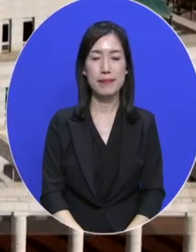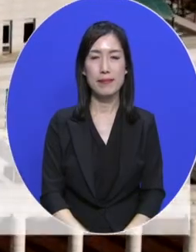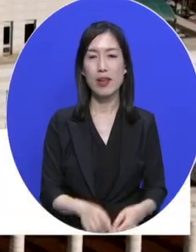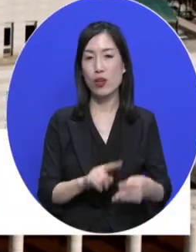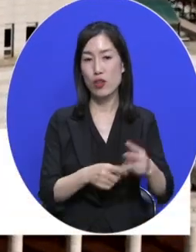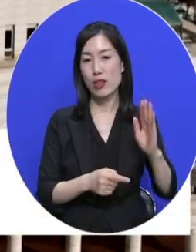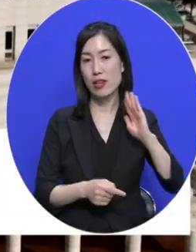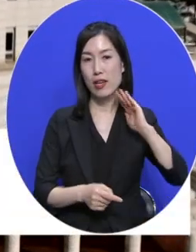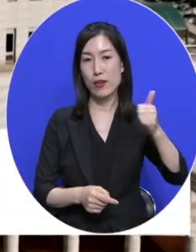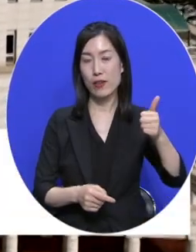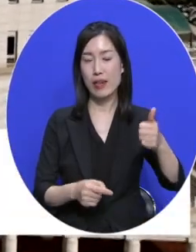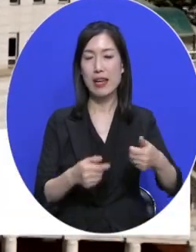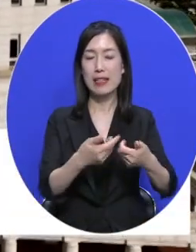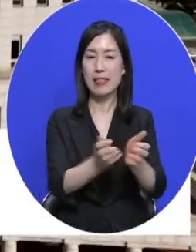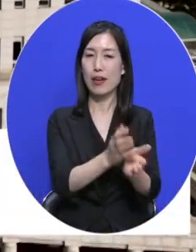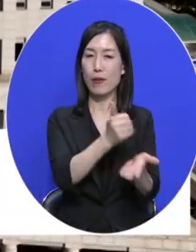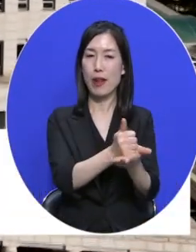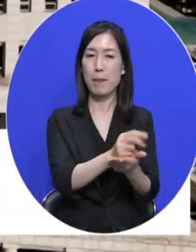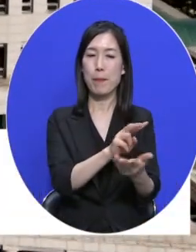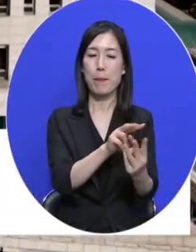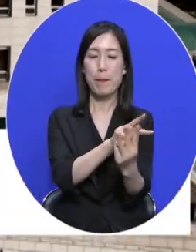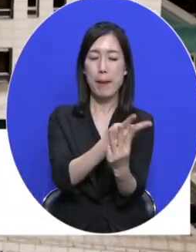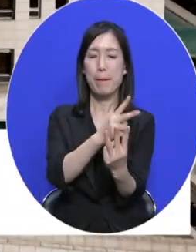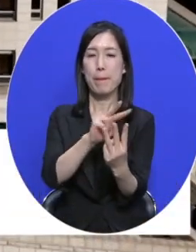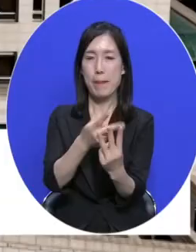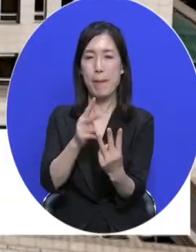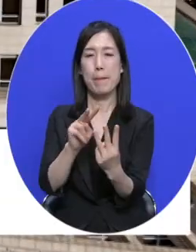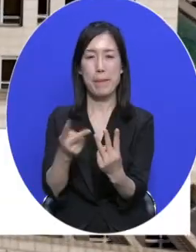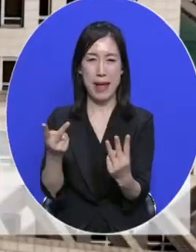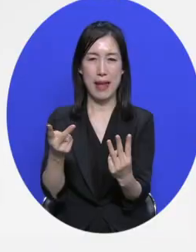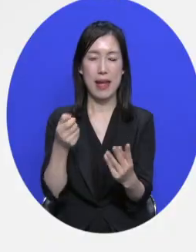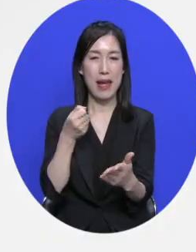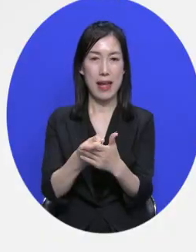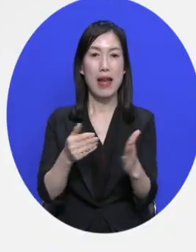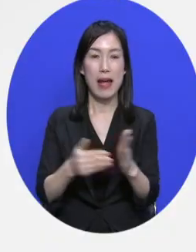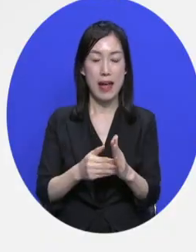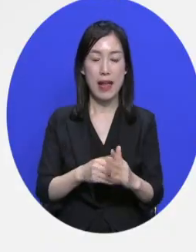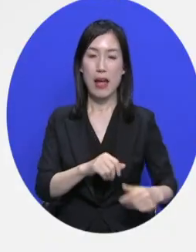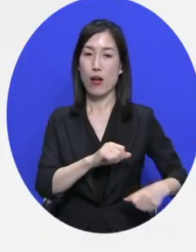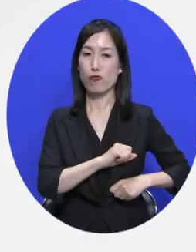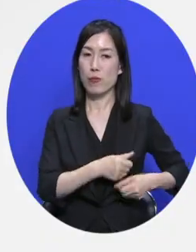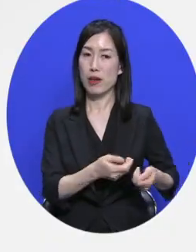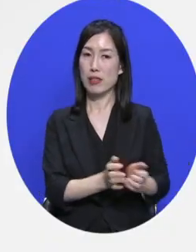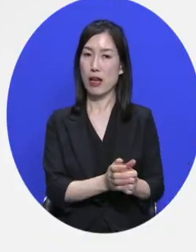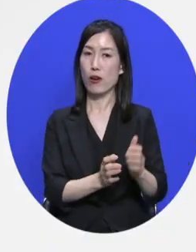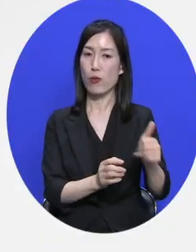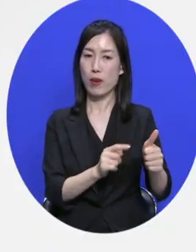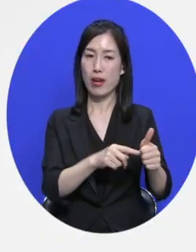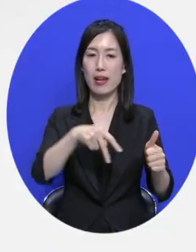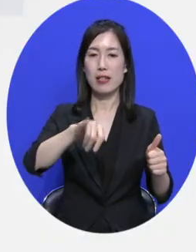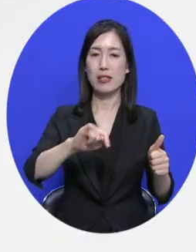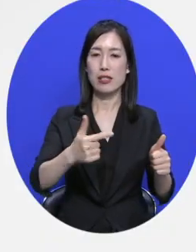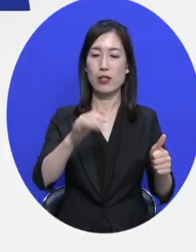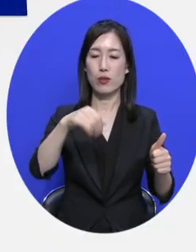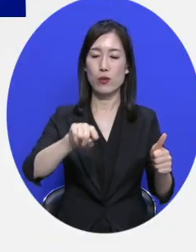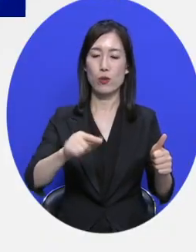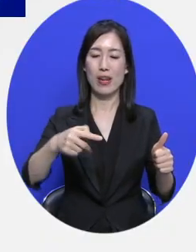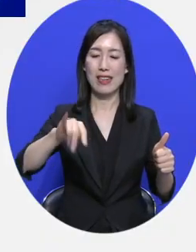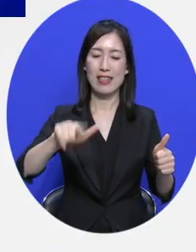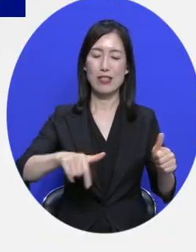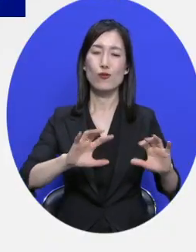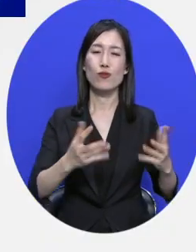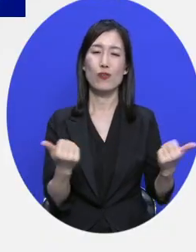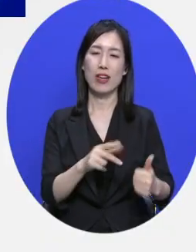윤석열 대통령이 장관 3명을 교체하는 소폭 개각을 단행했습니다. 우선 국방부 장관 후보자에 신원식 국회의원을